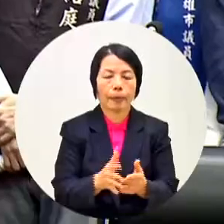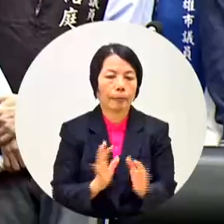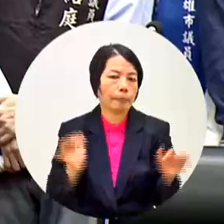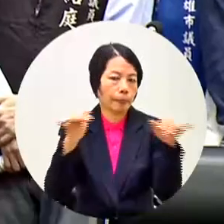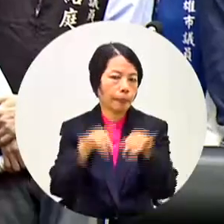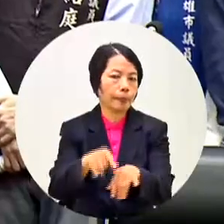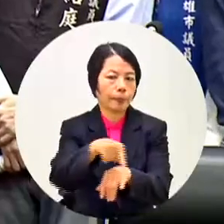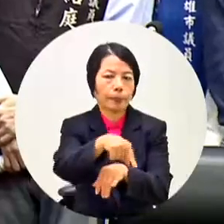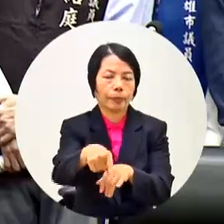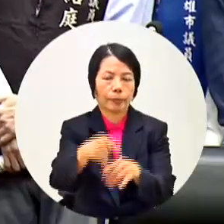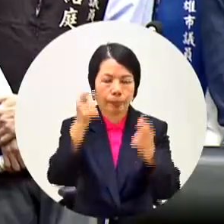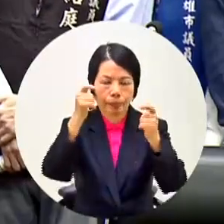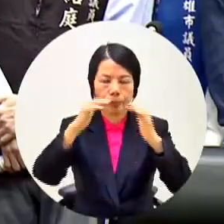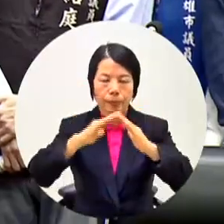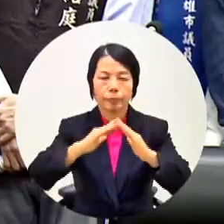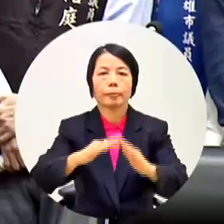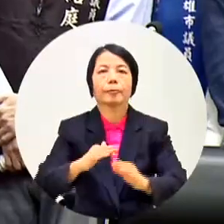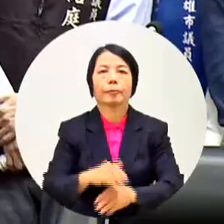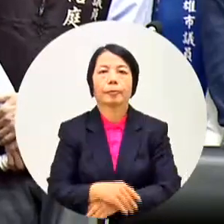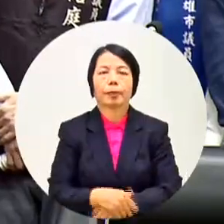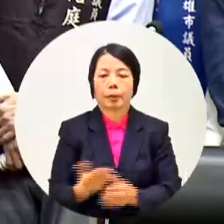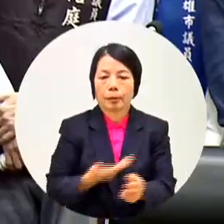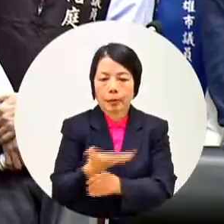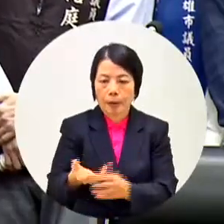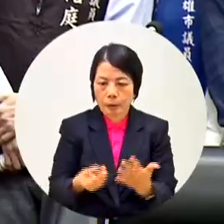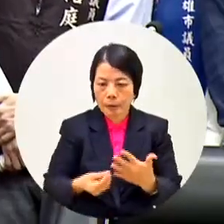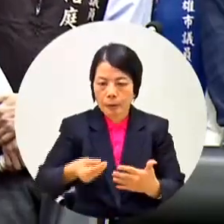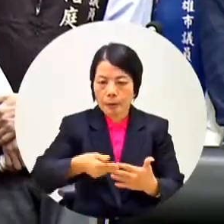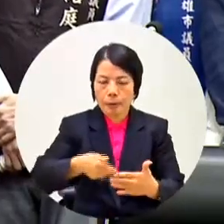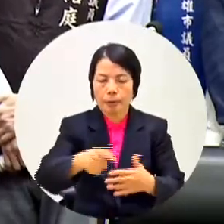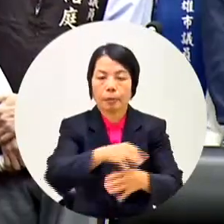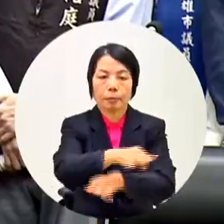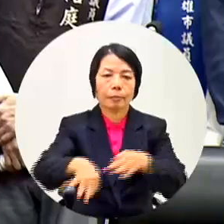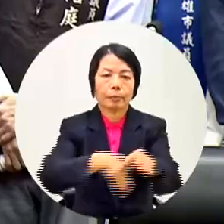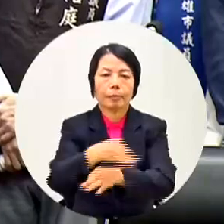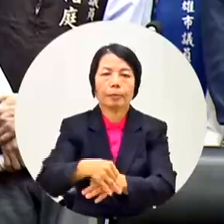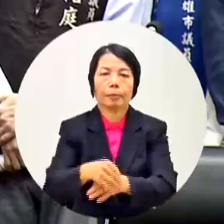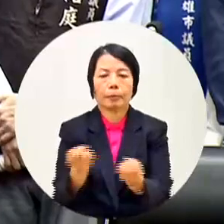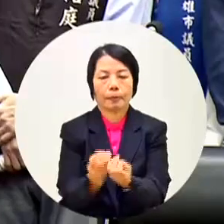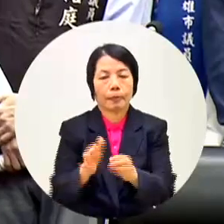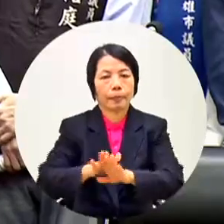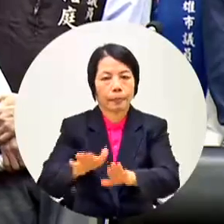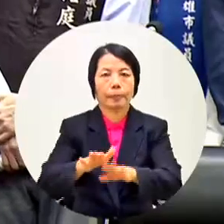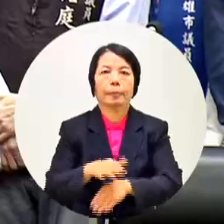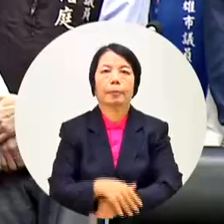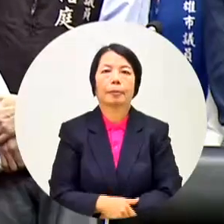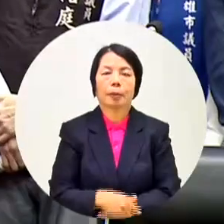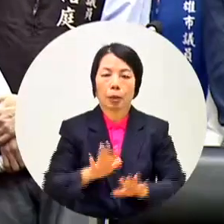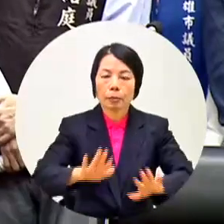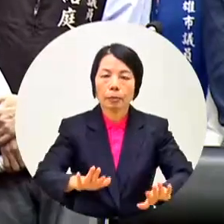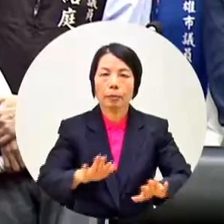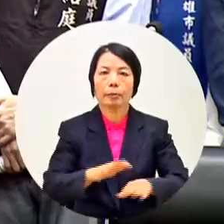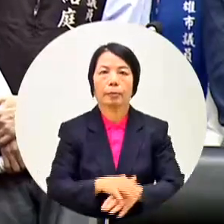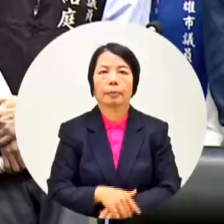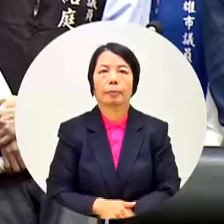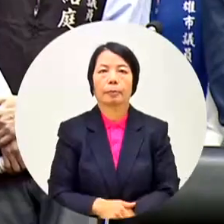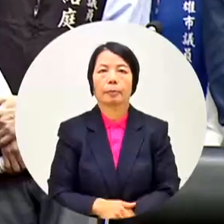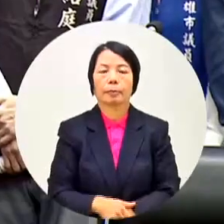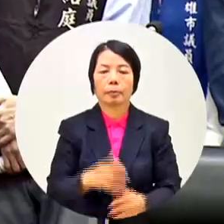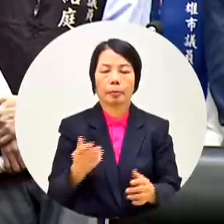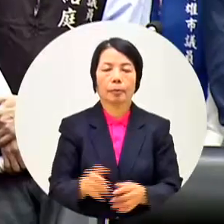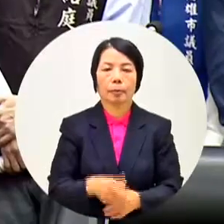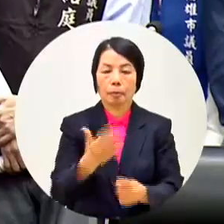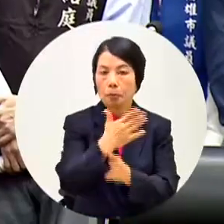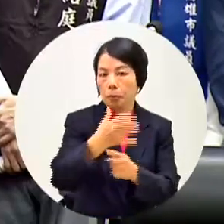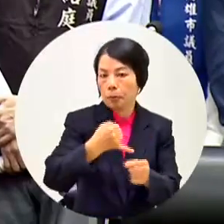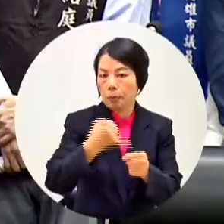升高雄市整体的经济发展。那我要请问你，目前 旗津它并不归属在我们